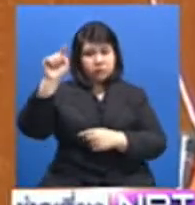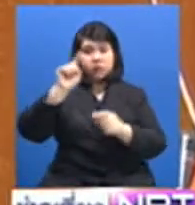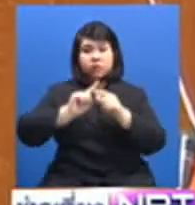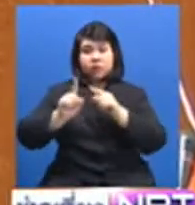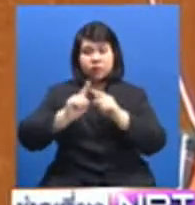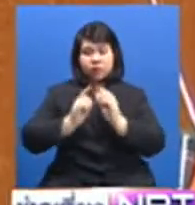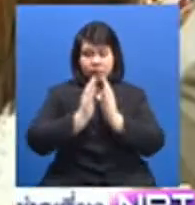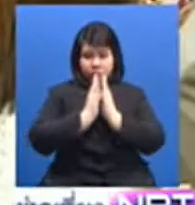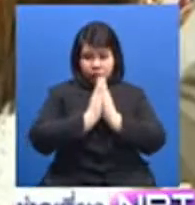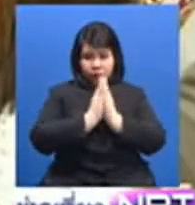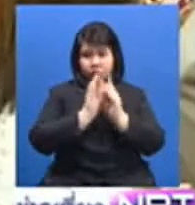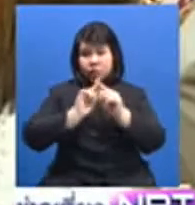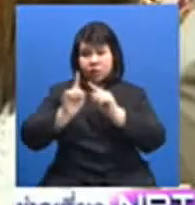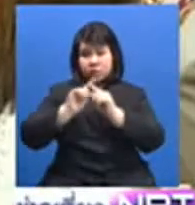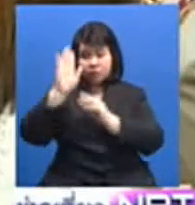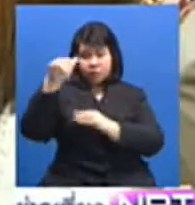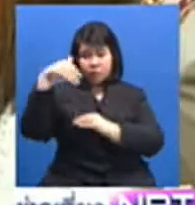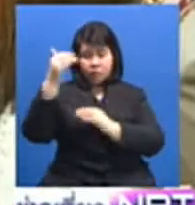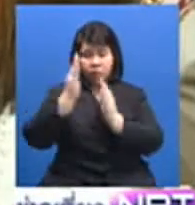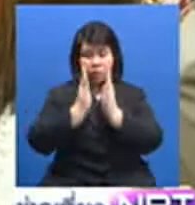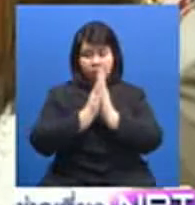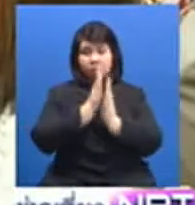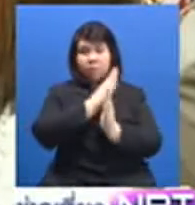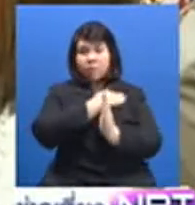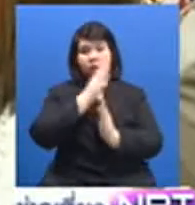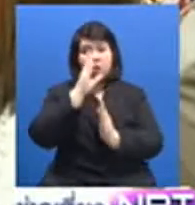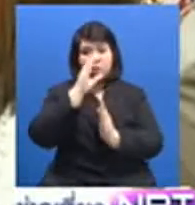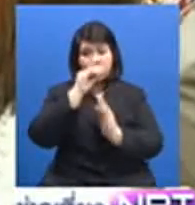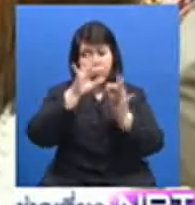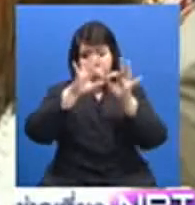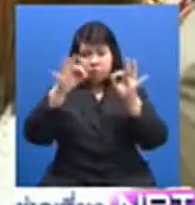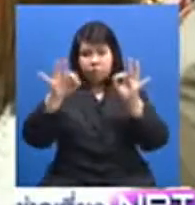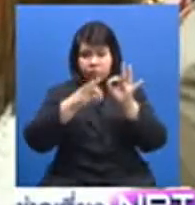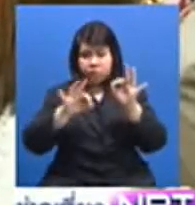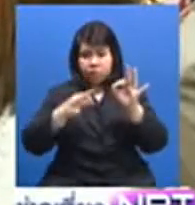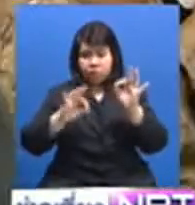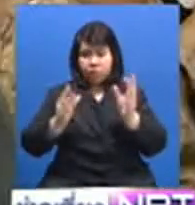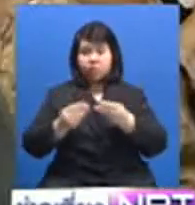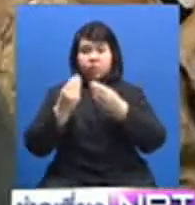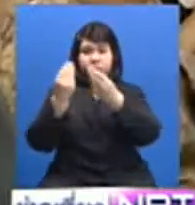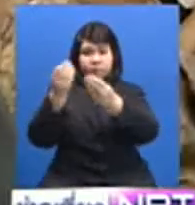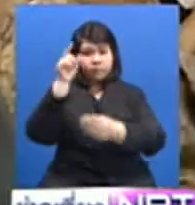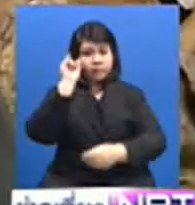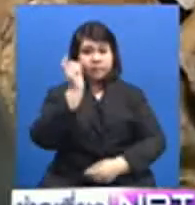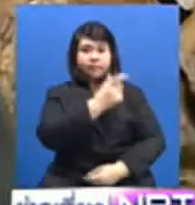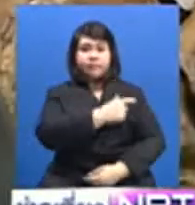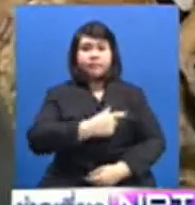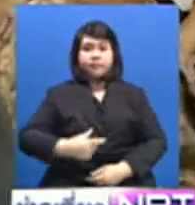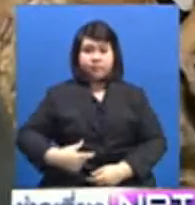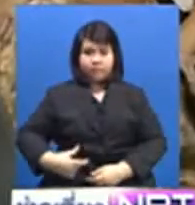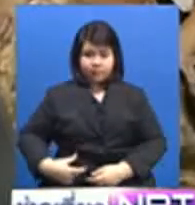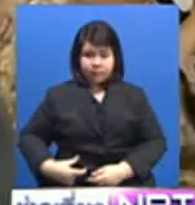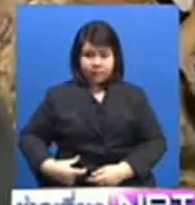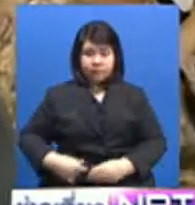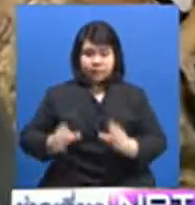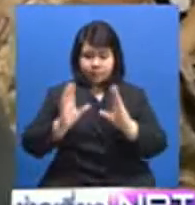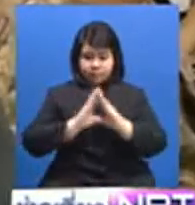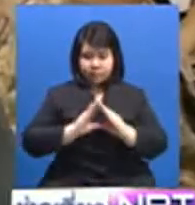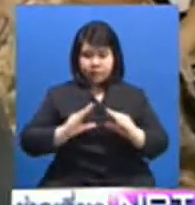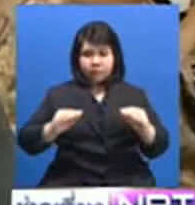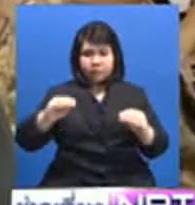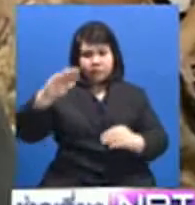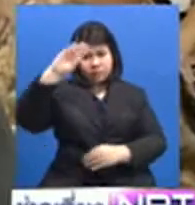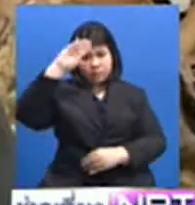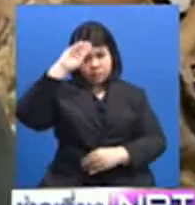ถวายเป็นพระราชกุศลแด่พระบาทสมเด็จพระเจ้าอยู่หัวให้ทรงหายจากพระอาการประชวรและทรงมีพระพลานามัยสมบูรณ์